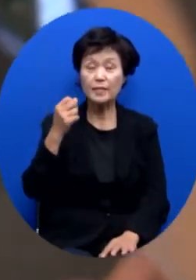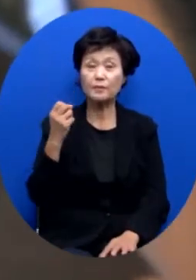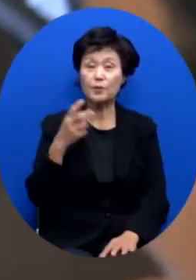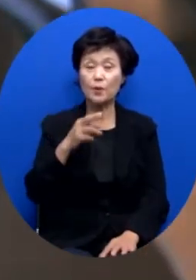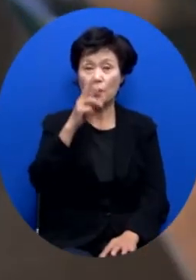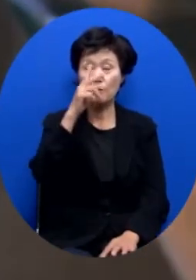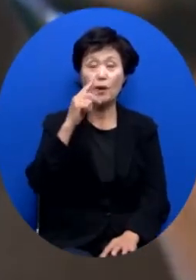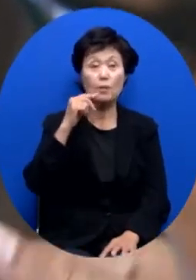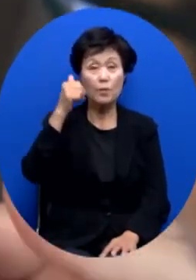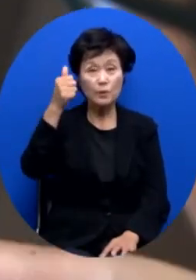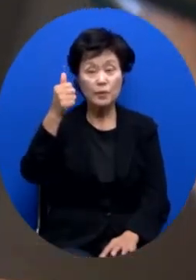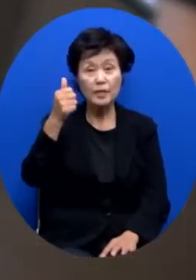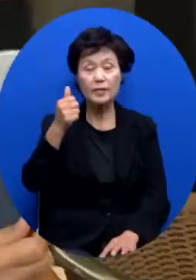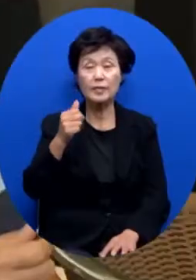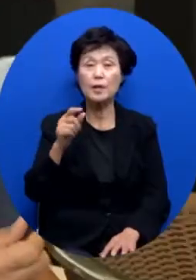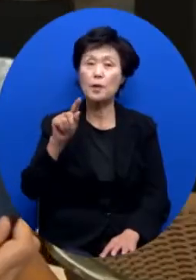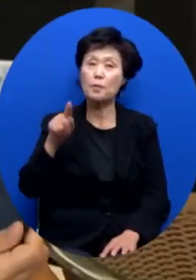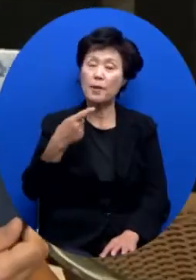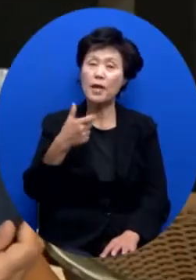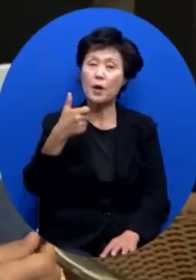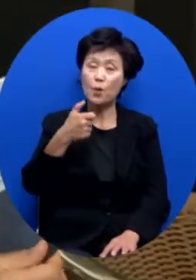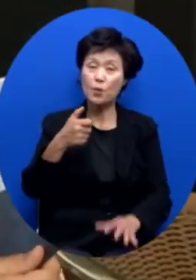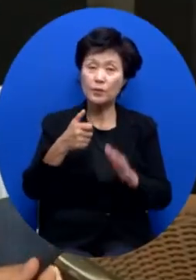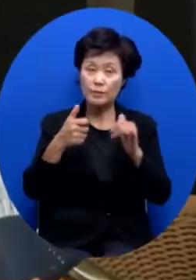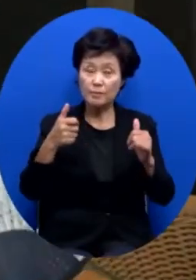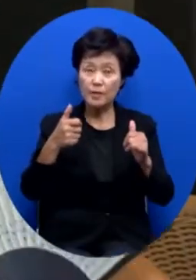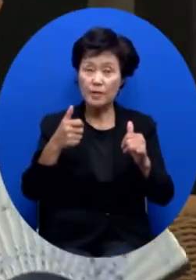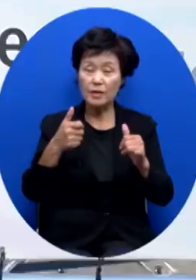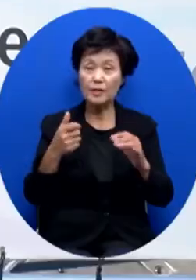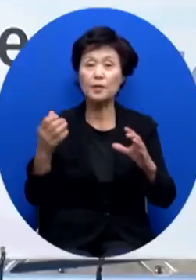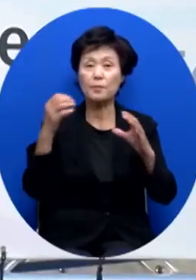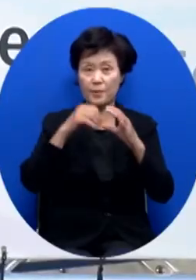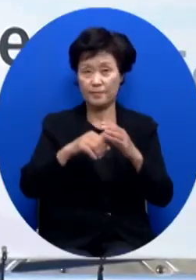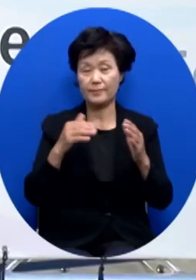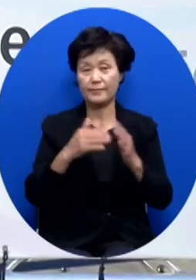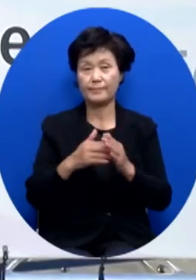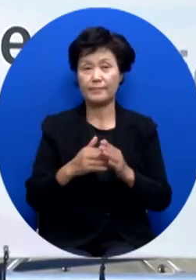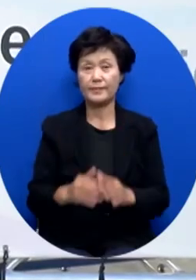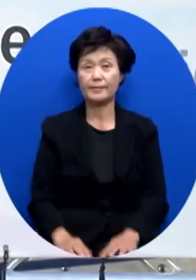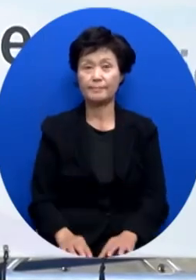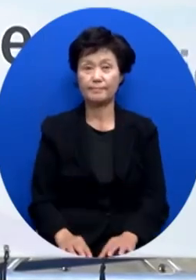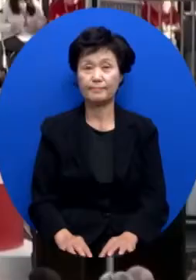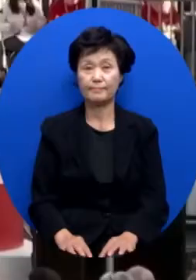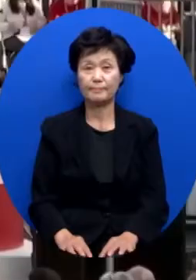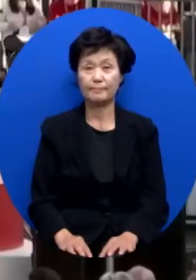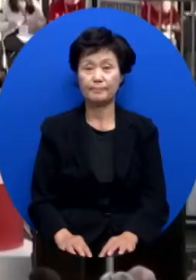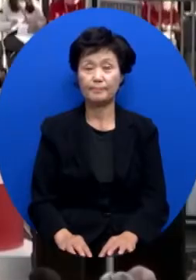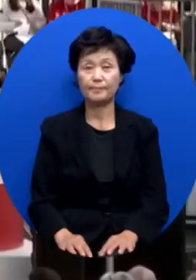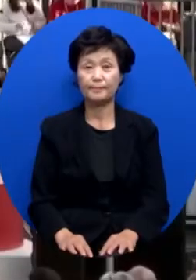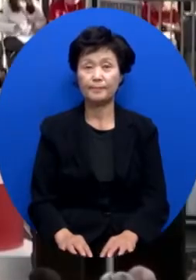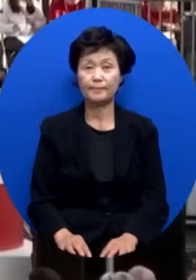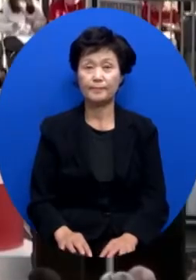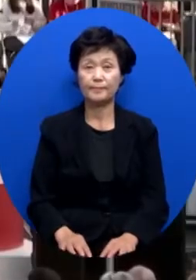박동 목사를 포함한 150명의 중앙에 언니 확정 되게 되어 있습니다 cts 뉴스 차기 않습니다